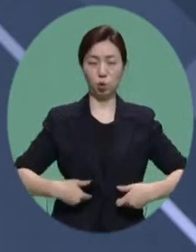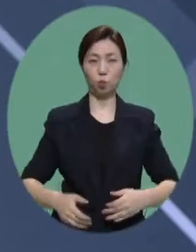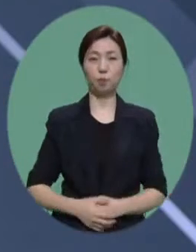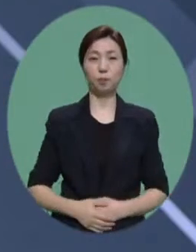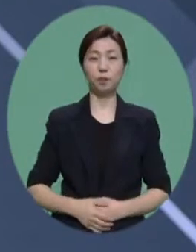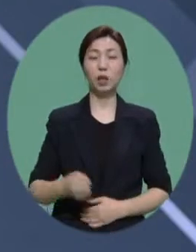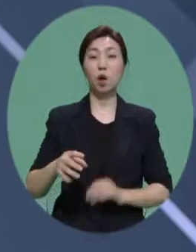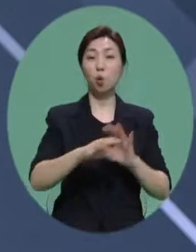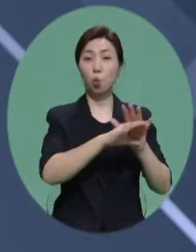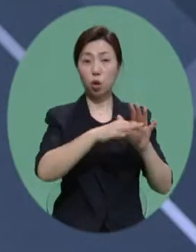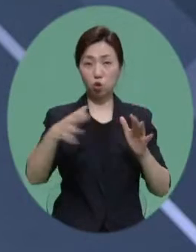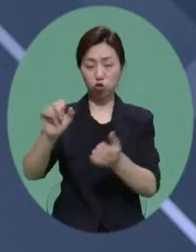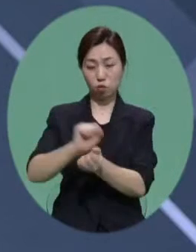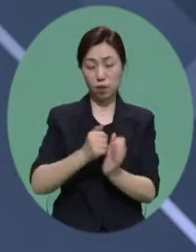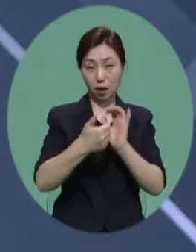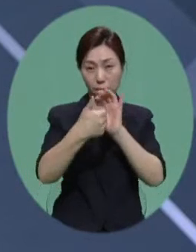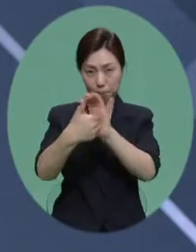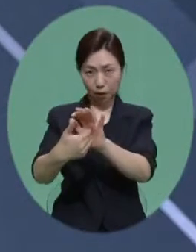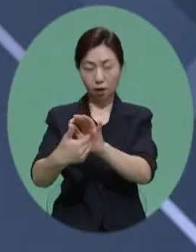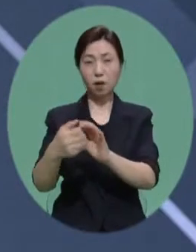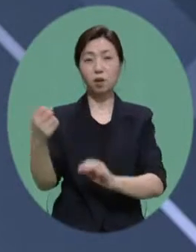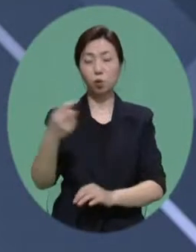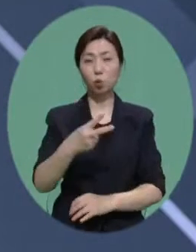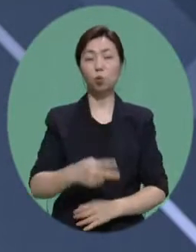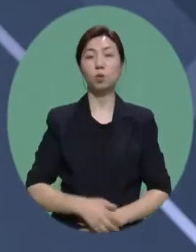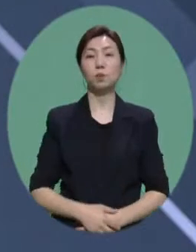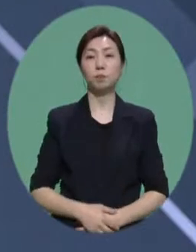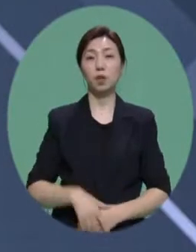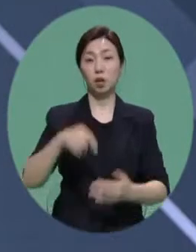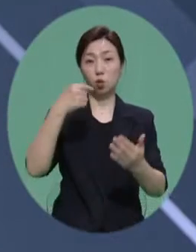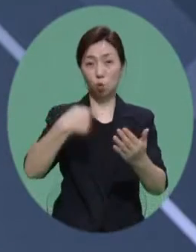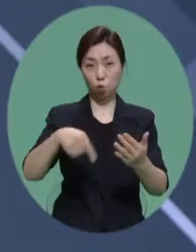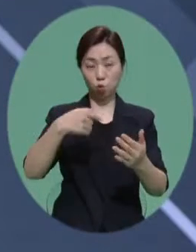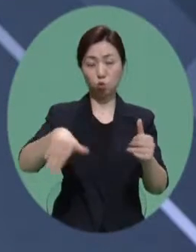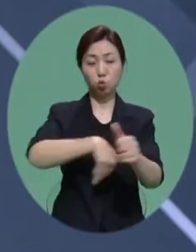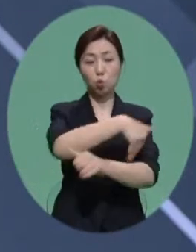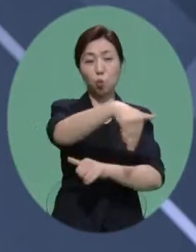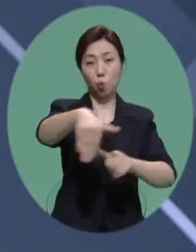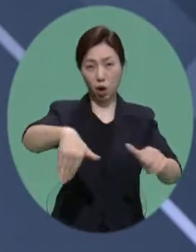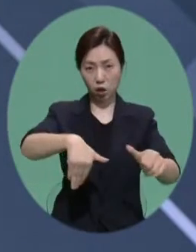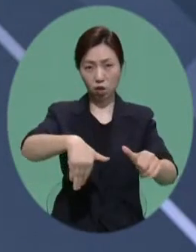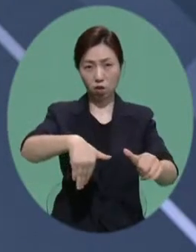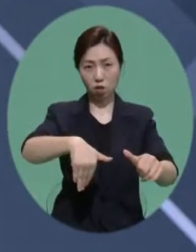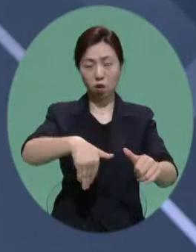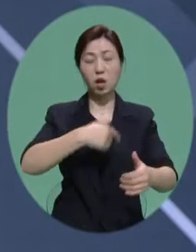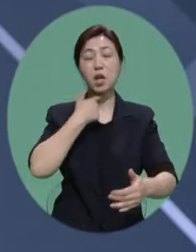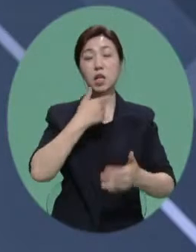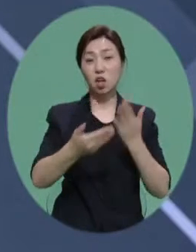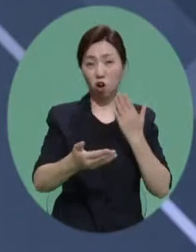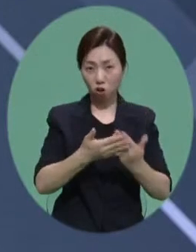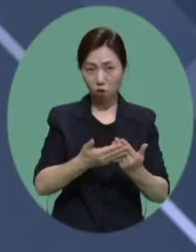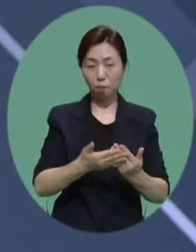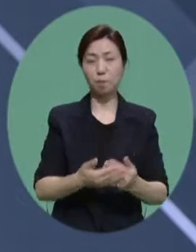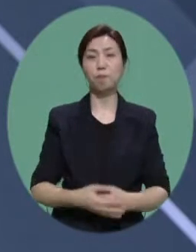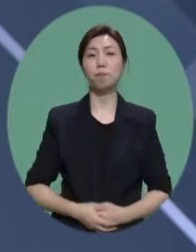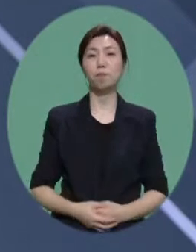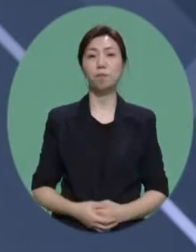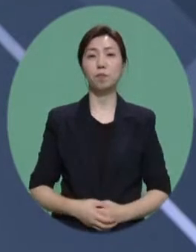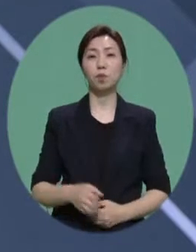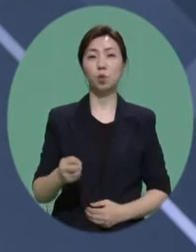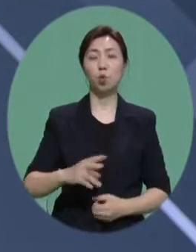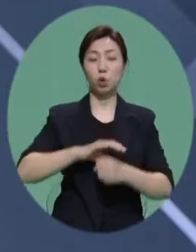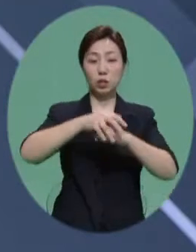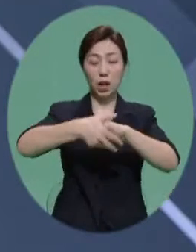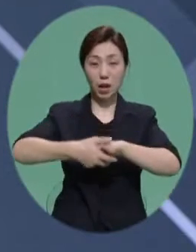코로나 일부에 대한 방역 이라든지 또 교육 현장에서의 그런 생생한 경험이라 든지 또 글로벌